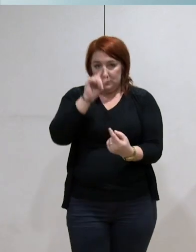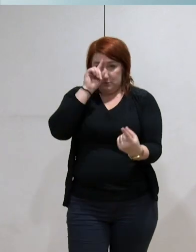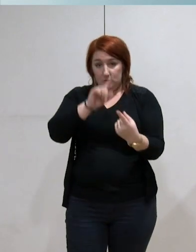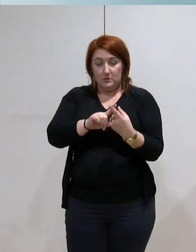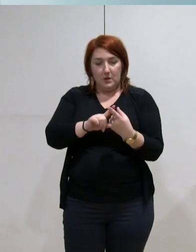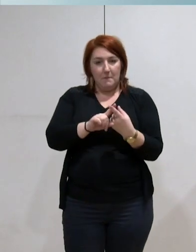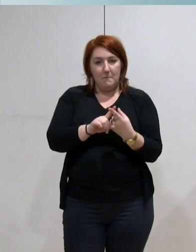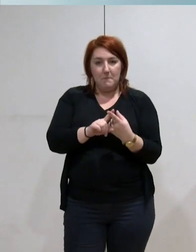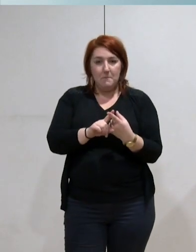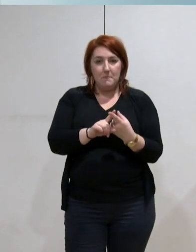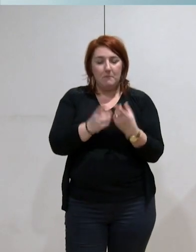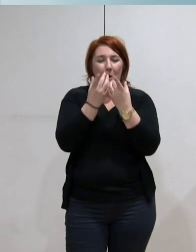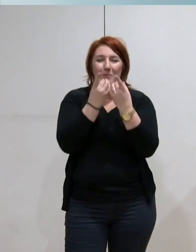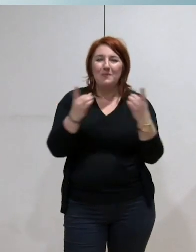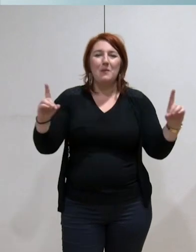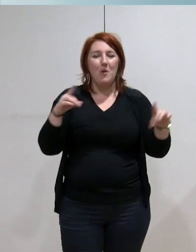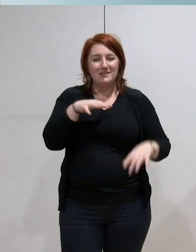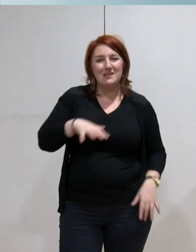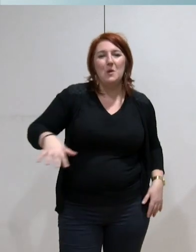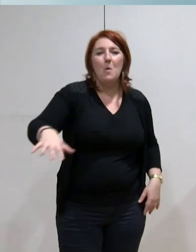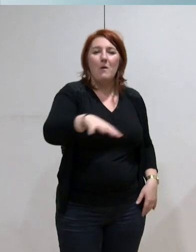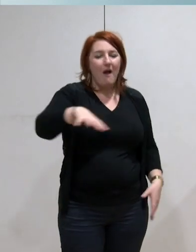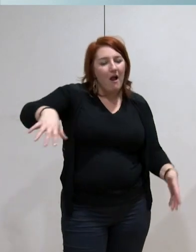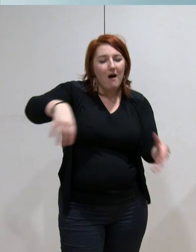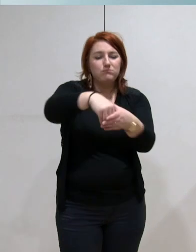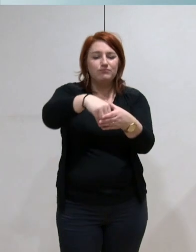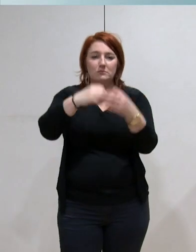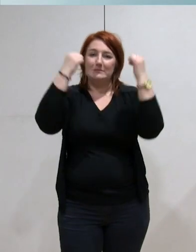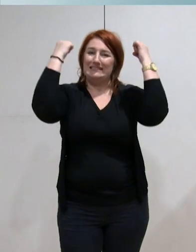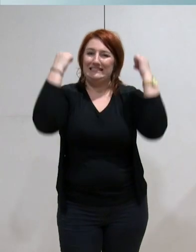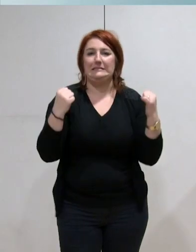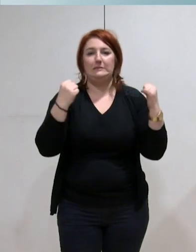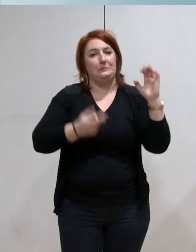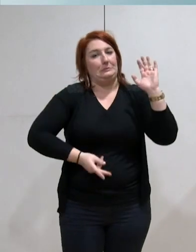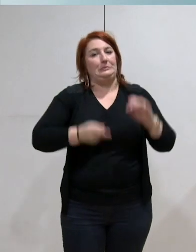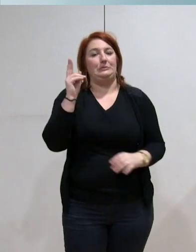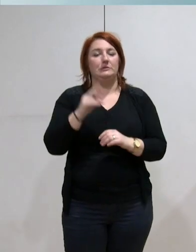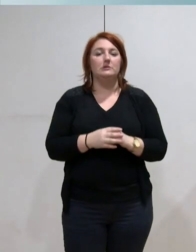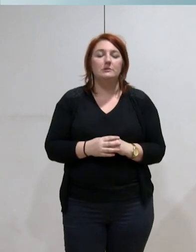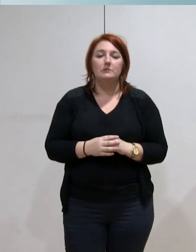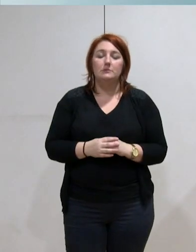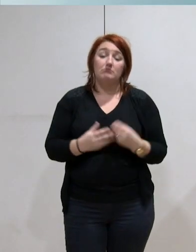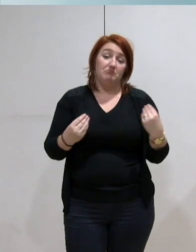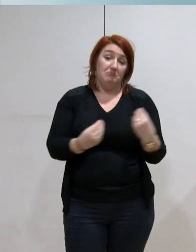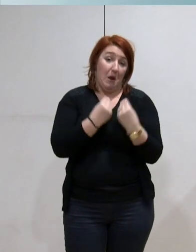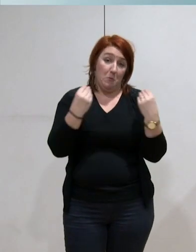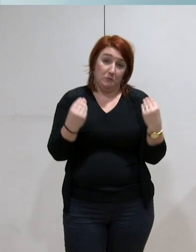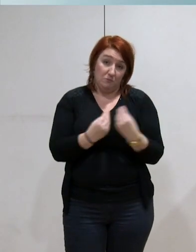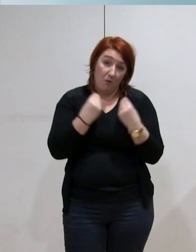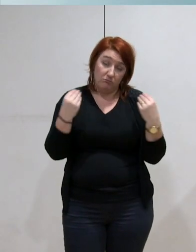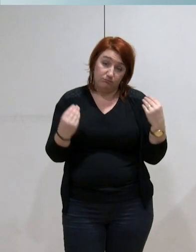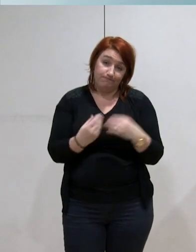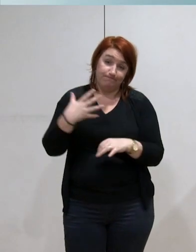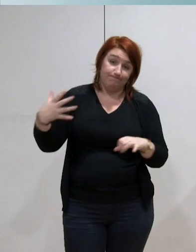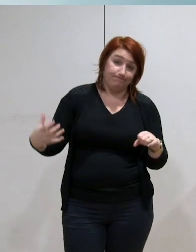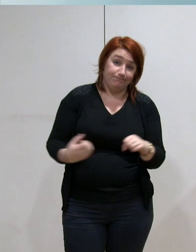renforcement de la démocratie local malheureusement là aussi vos actes ce